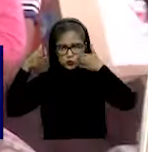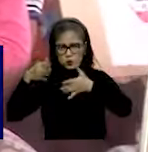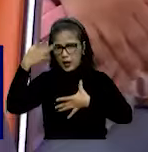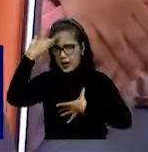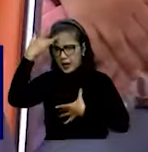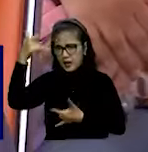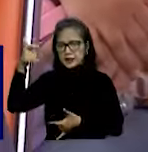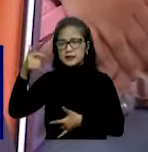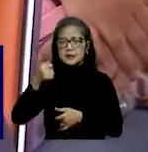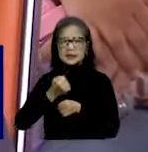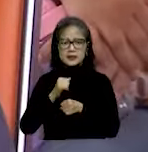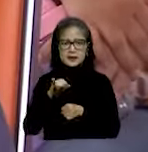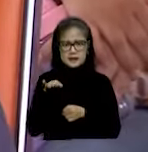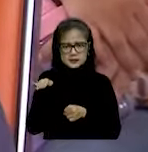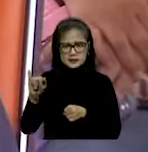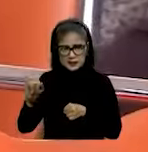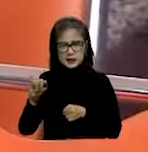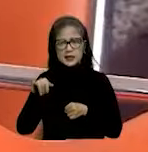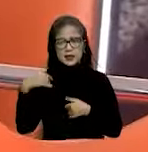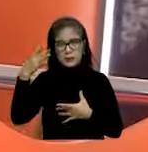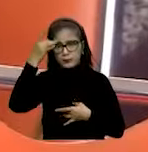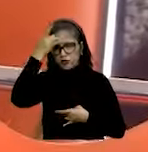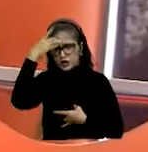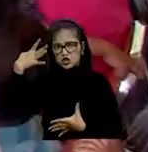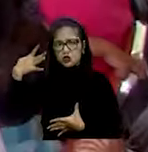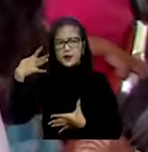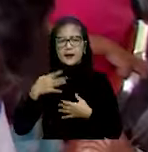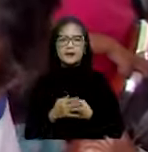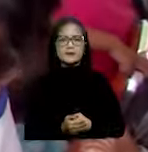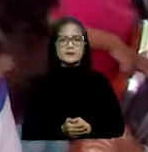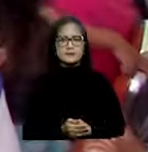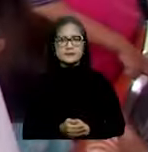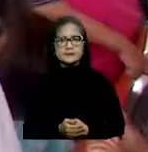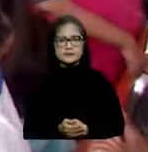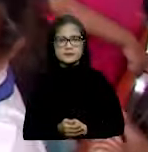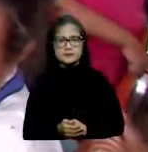tambahan bergizi. Dari Jakarta, Esra Ambarita, Ari Setiawan, iNews melaporkan.